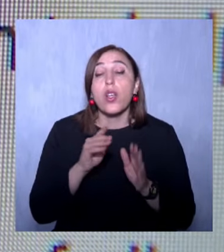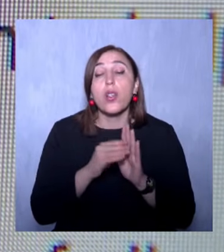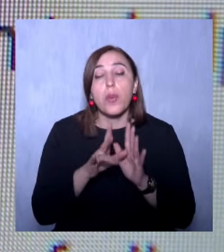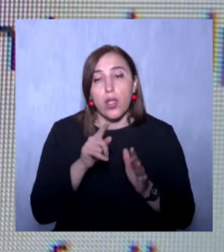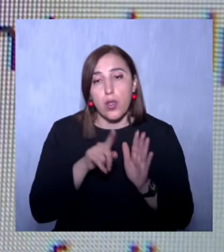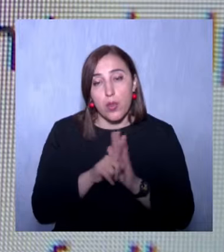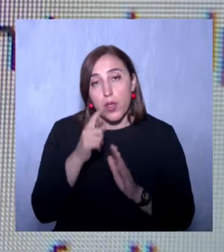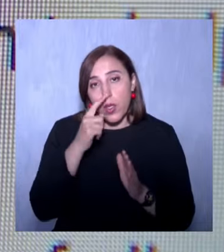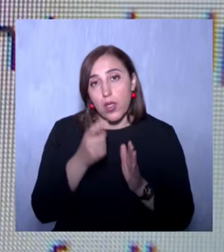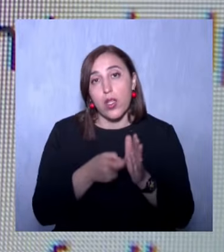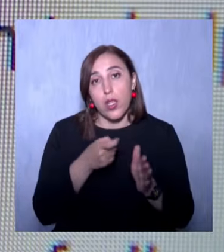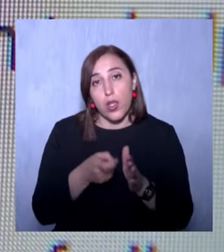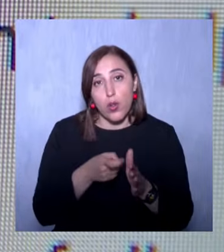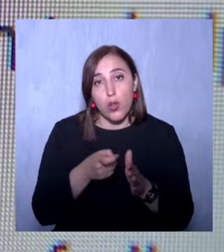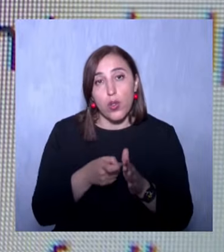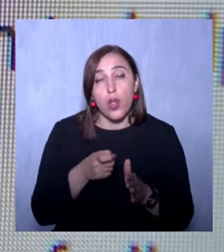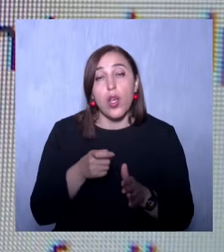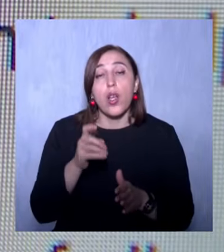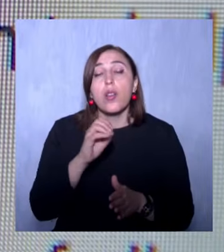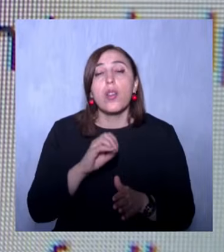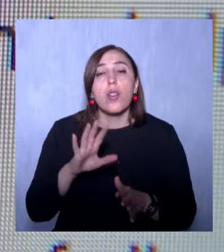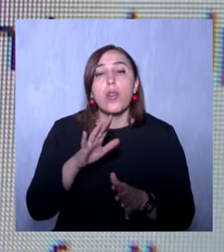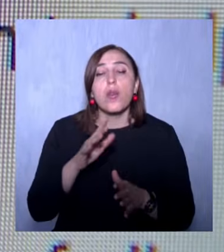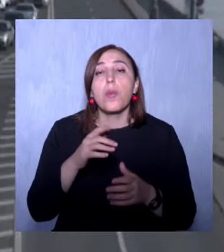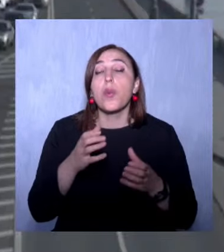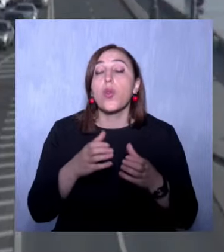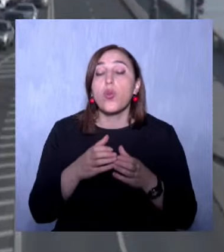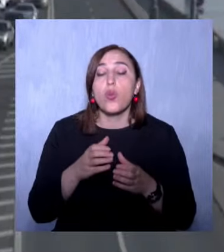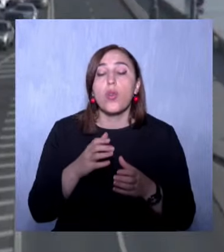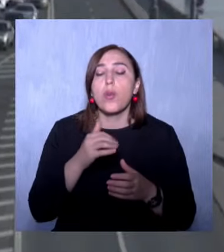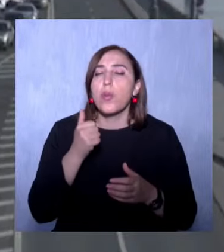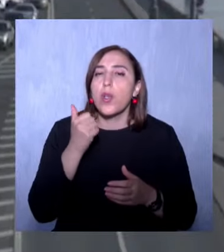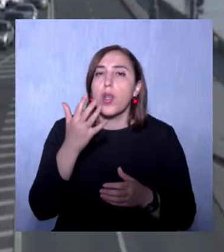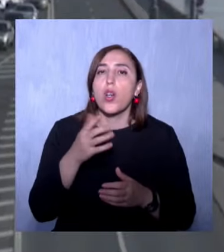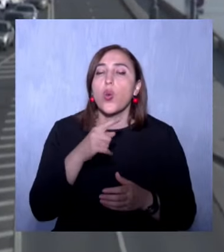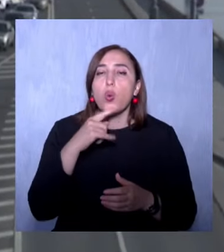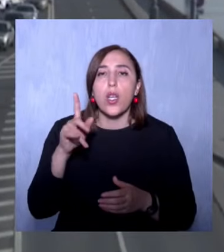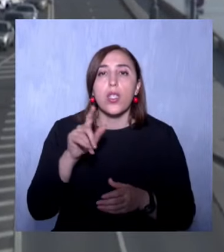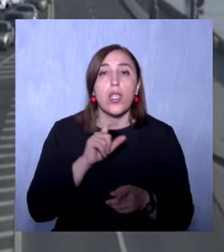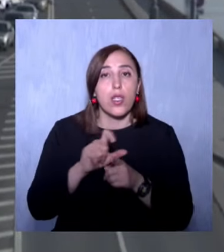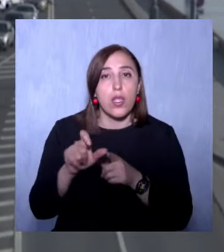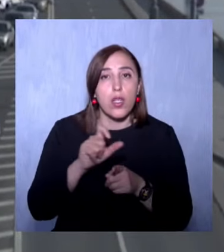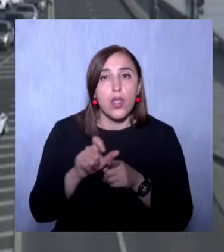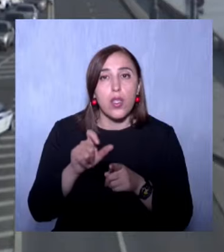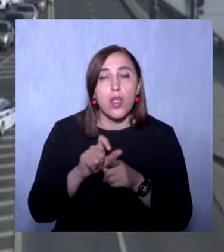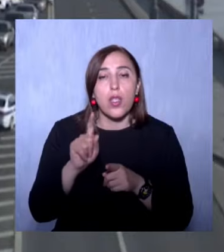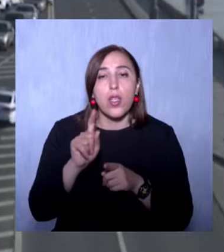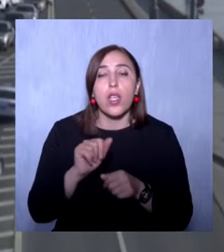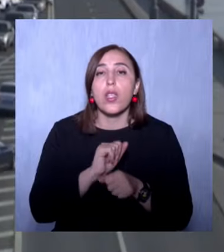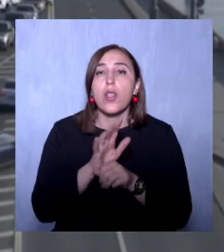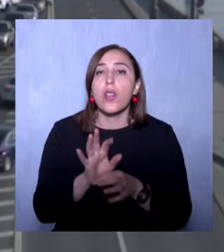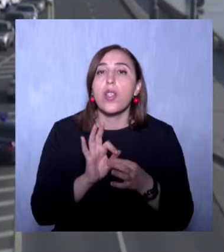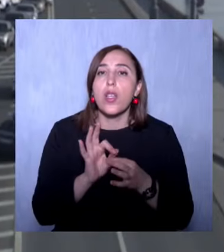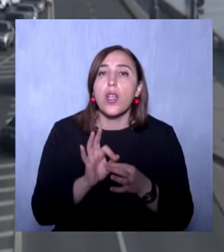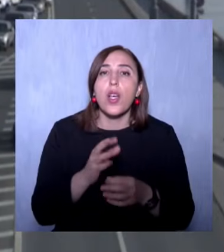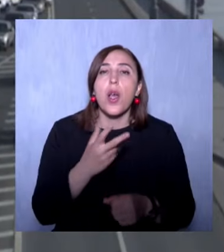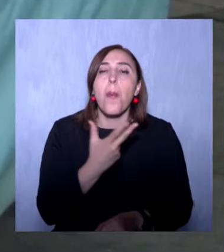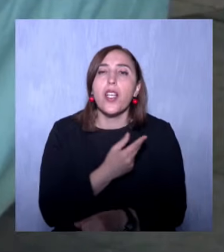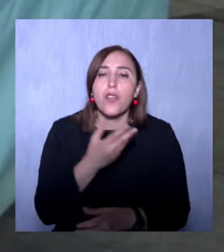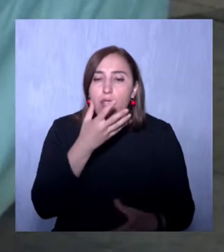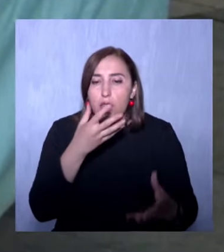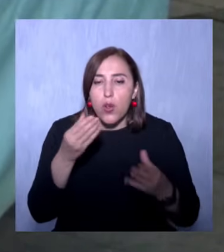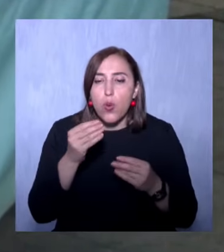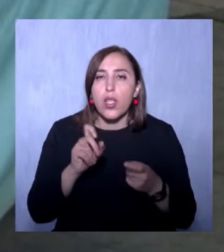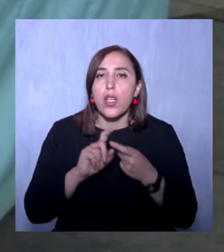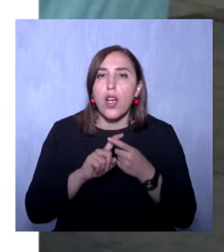ու Եվրամիությունը միջդեռ նախկինում բազմիցս քննադատել են Ռուսաստանին COVID-19-ի և արևմտյան պատվաստանյութերի մասին կեղծ